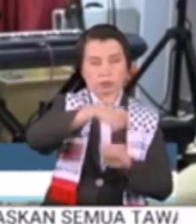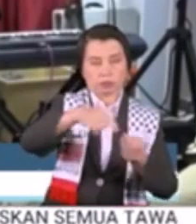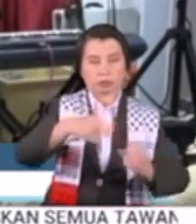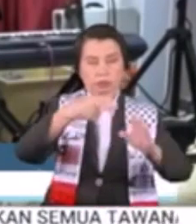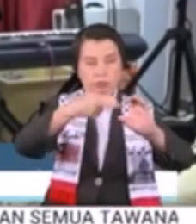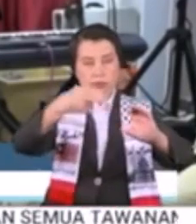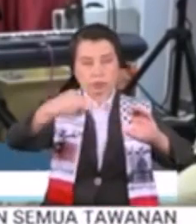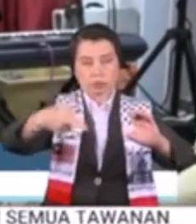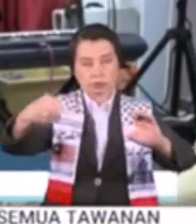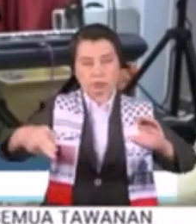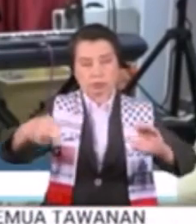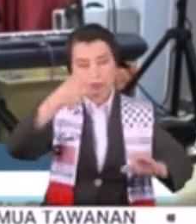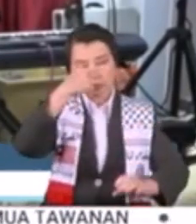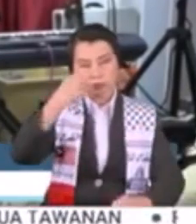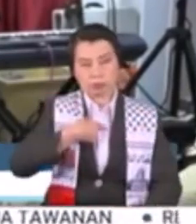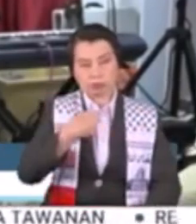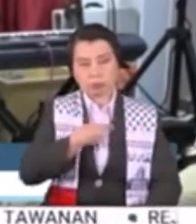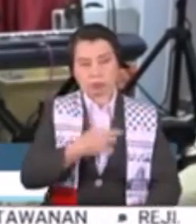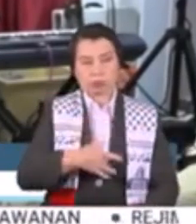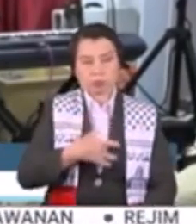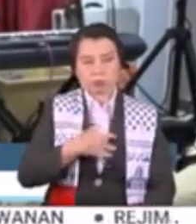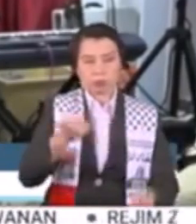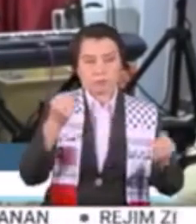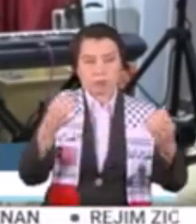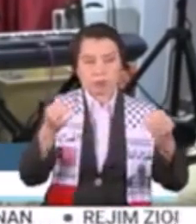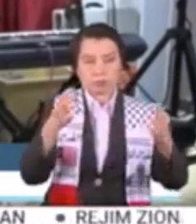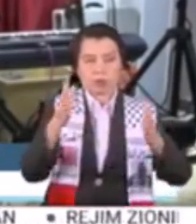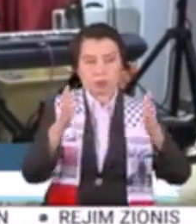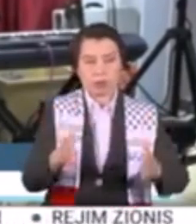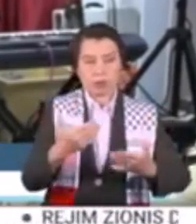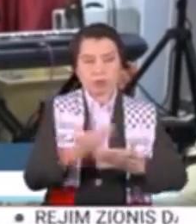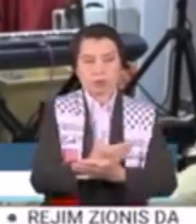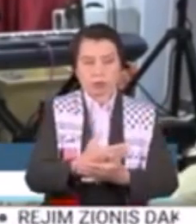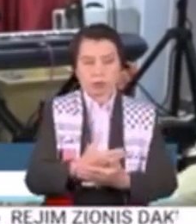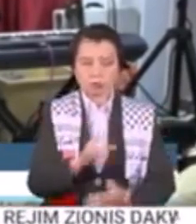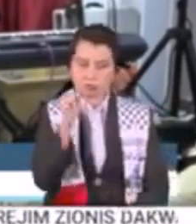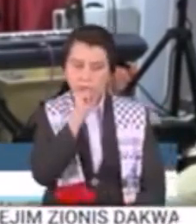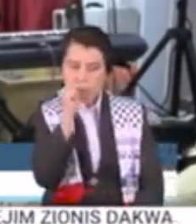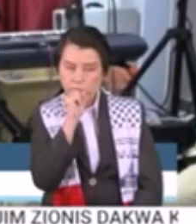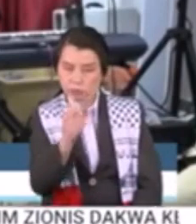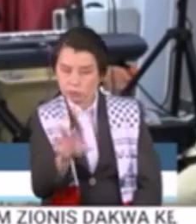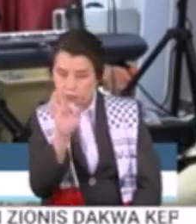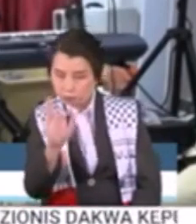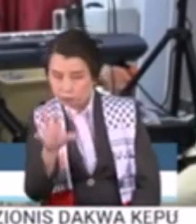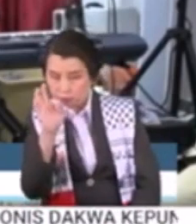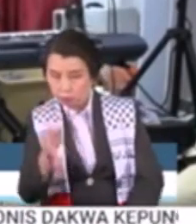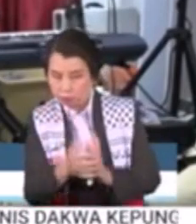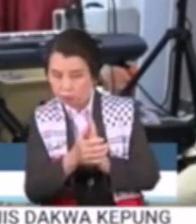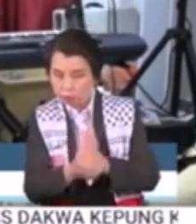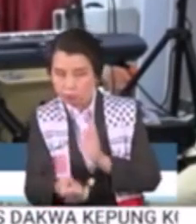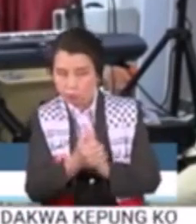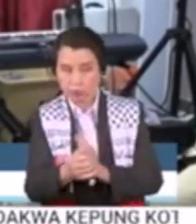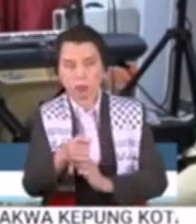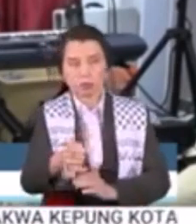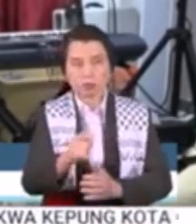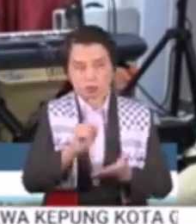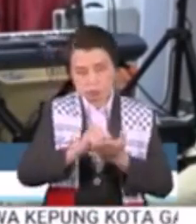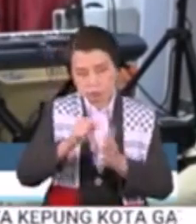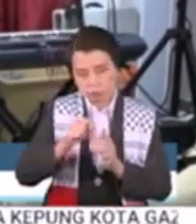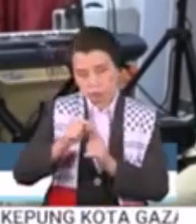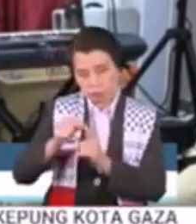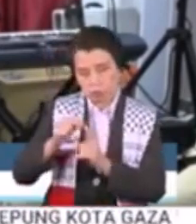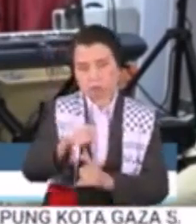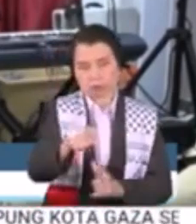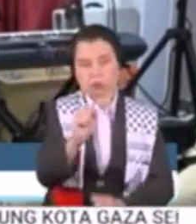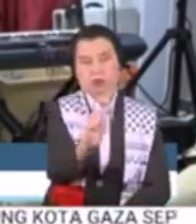kita rasa banyak bakat-bakat baru yang kita dapat cungkil di sini, dan hasil karya mereka pun hasil ciptaan sendiri. Dan kita